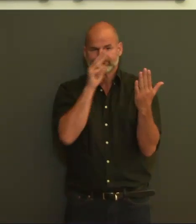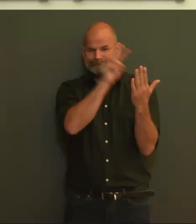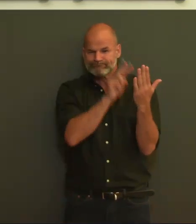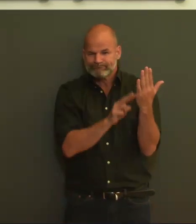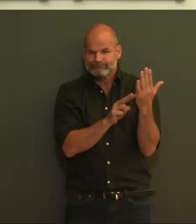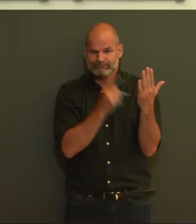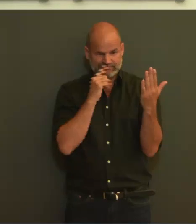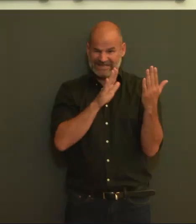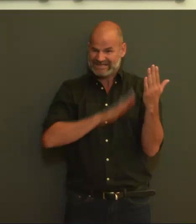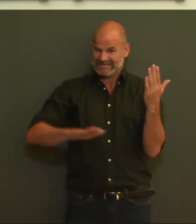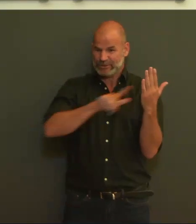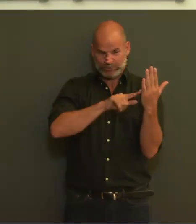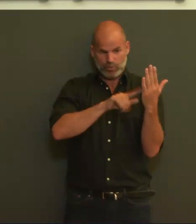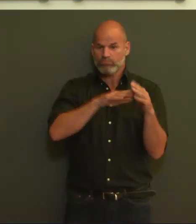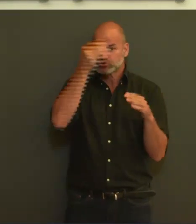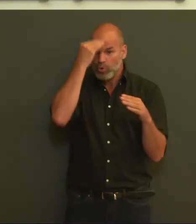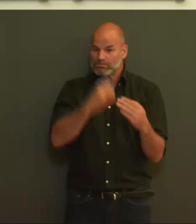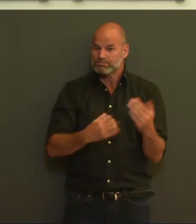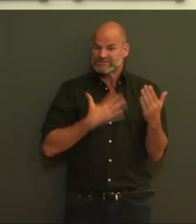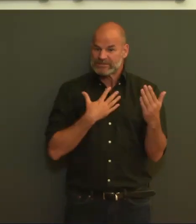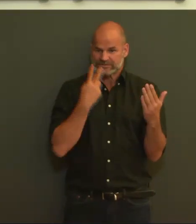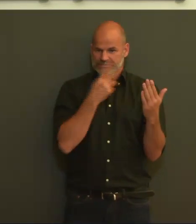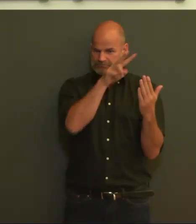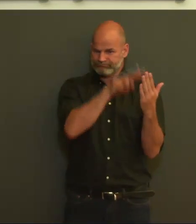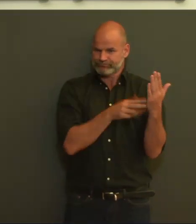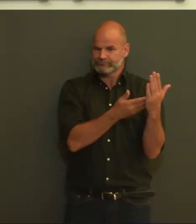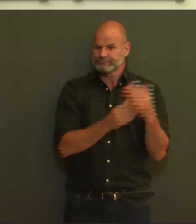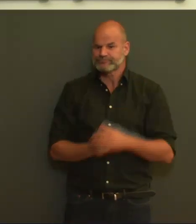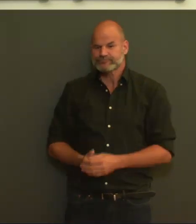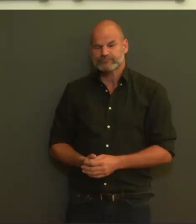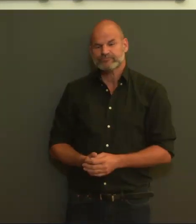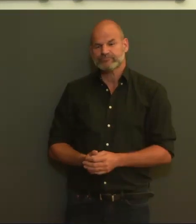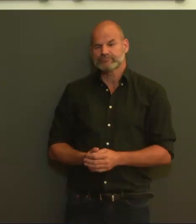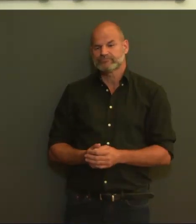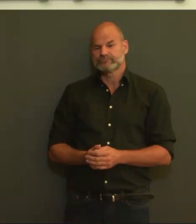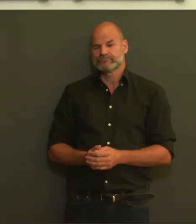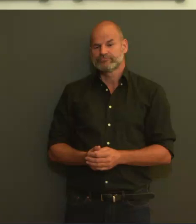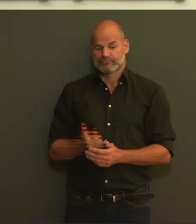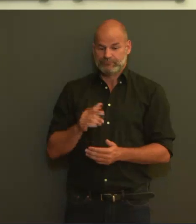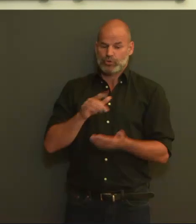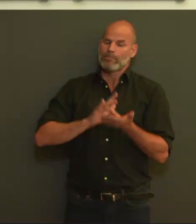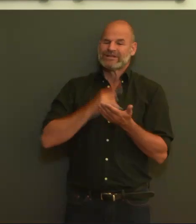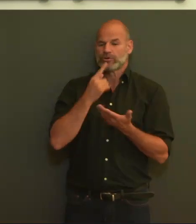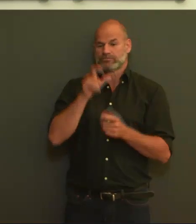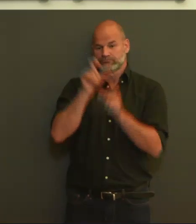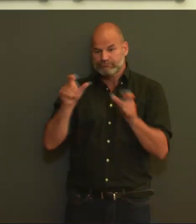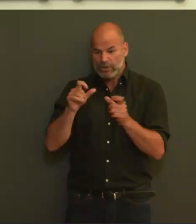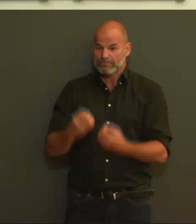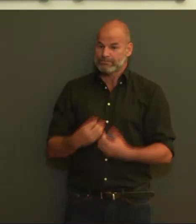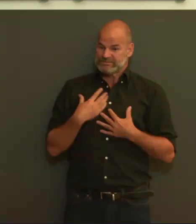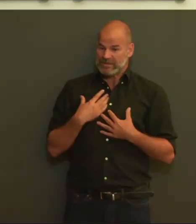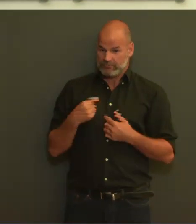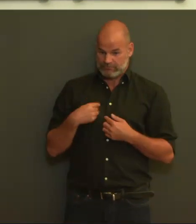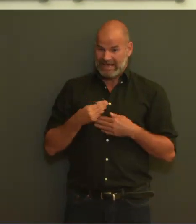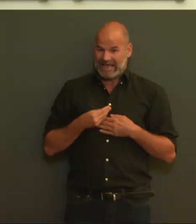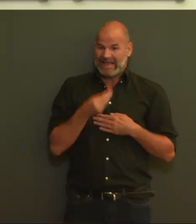gemiddeld 10-20% van de andere leden van het huishouden zal besmetten. Dat ligt veel hoger dan de cijfers die we